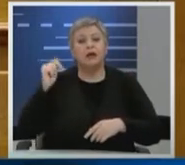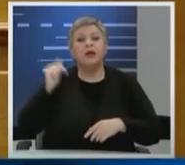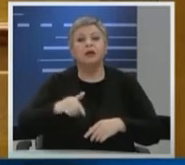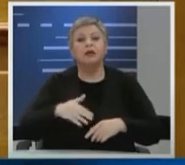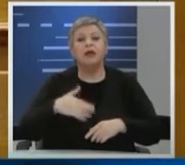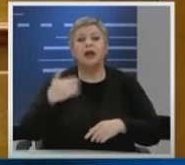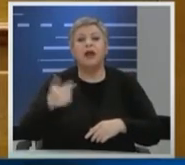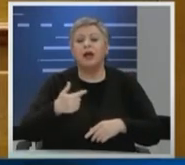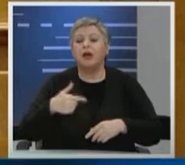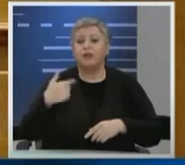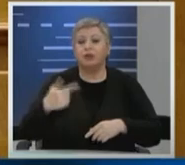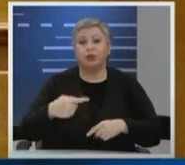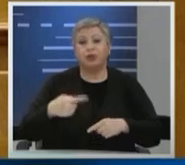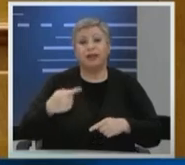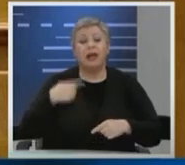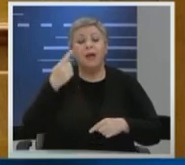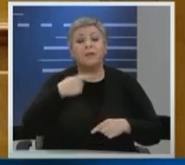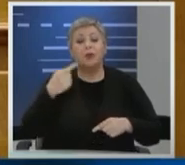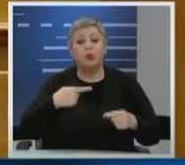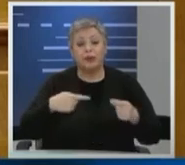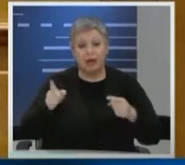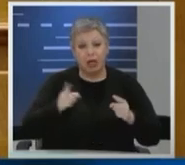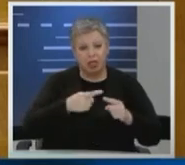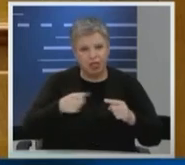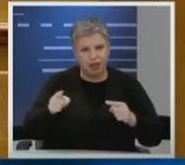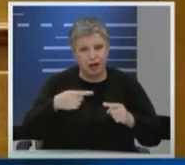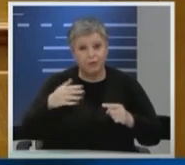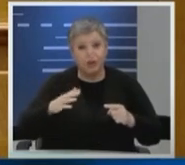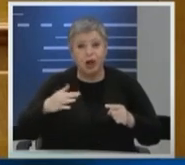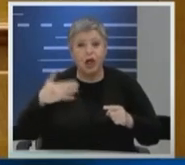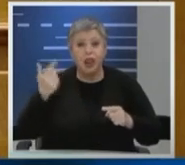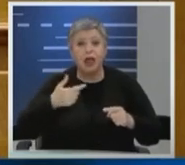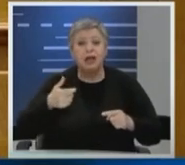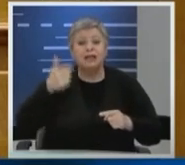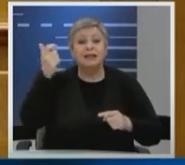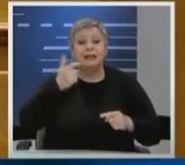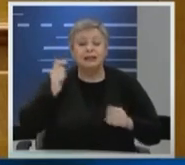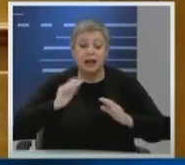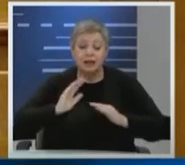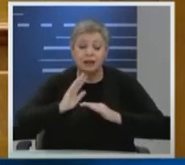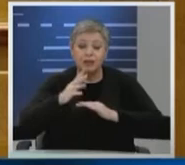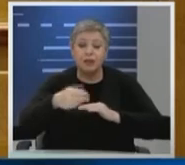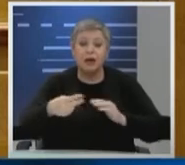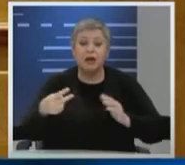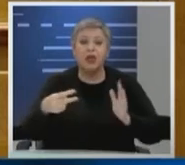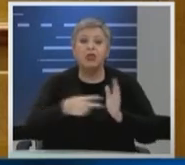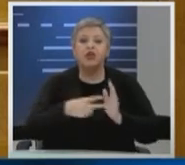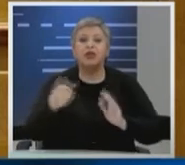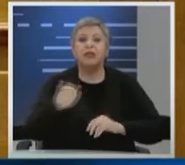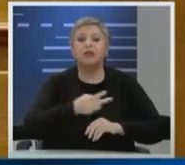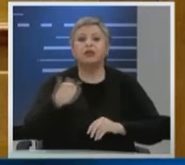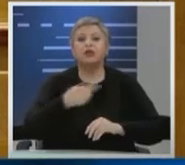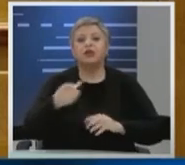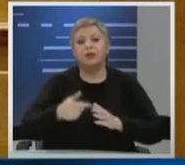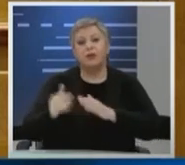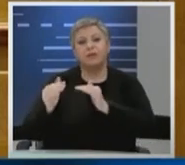διαφοράς, αποτελεί το πάγωμα των συντάξεων έως το 2022, το οποίο θα έχει το ίδιο δημοσιονομικό αποτέλεσμα, λέει η